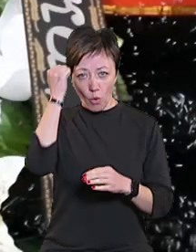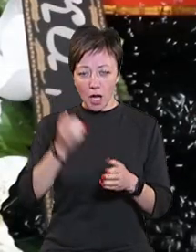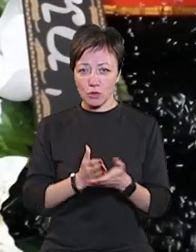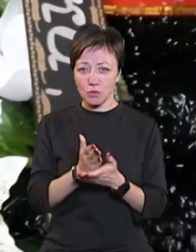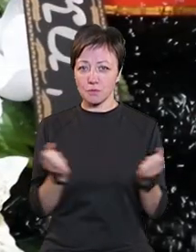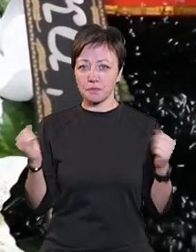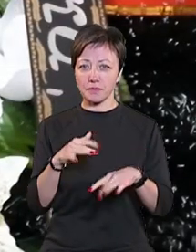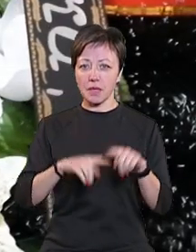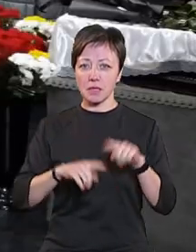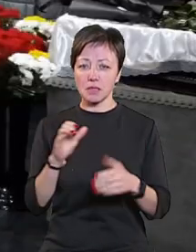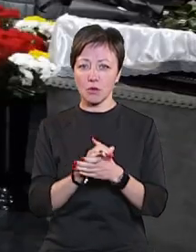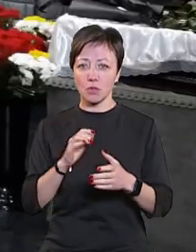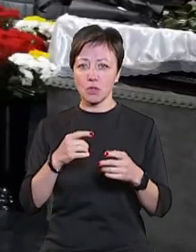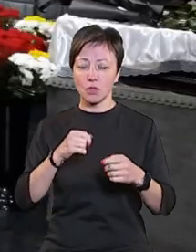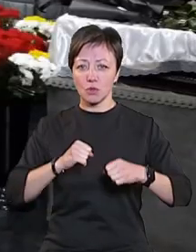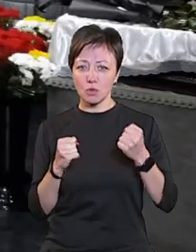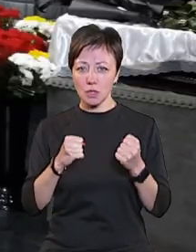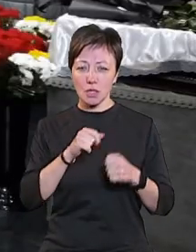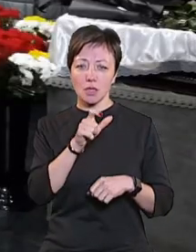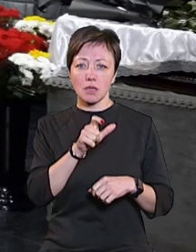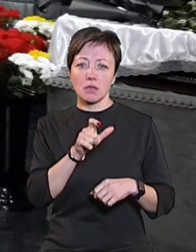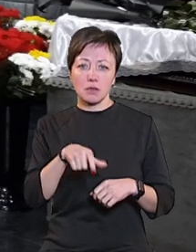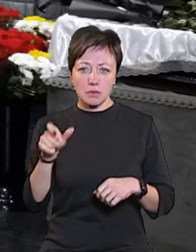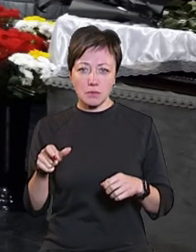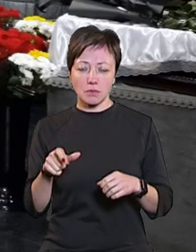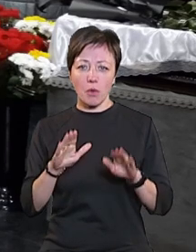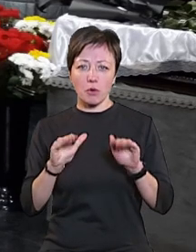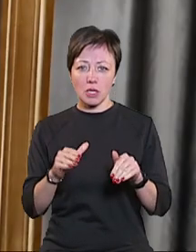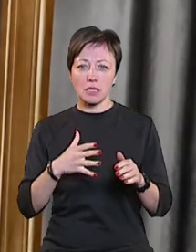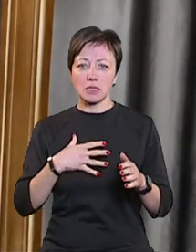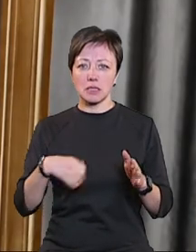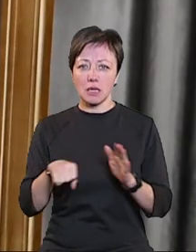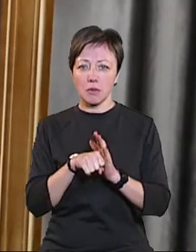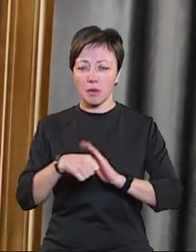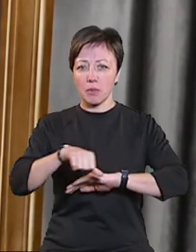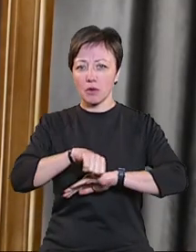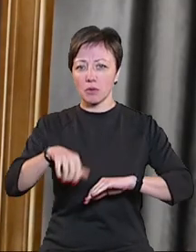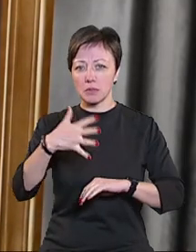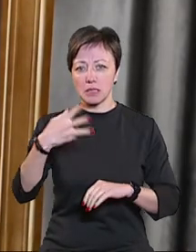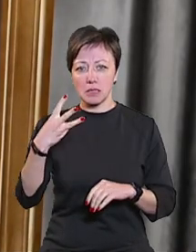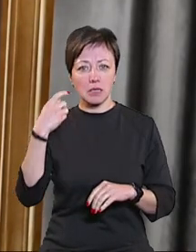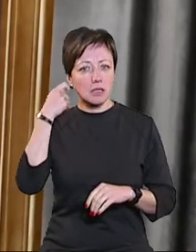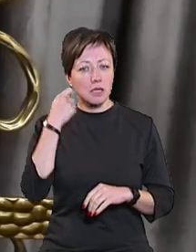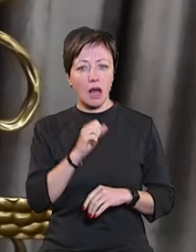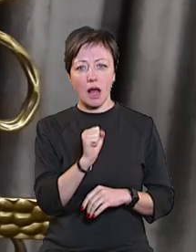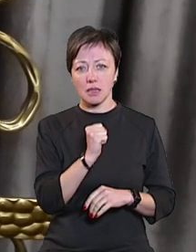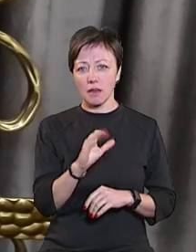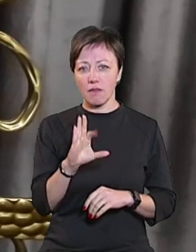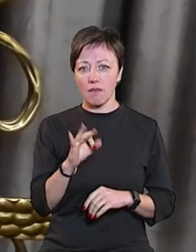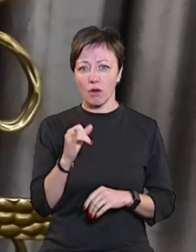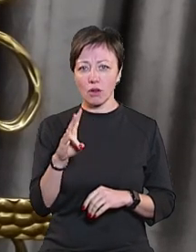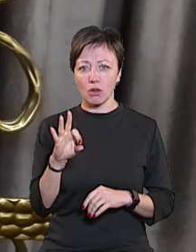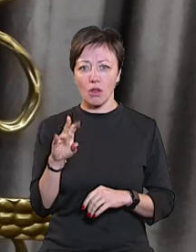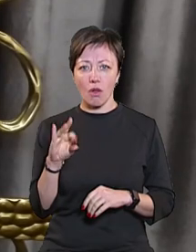рідні, знайомі, друзі та інші містяни, аби попрощатися із загиблим прикордонником – 53-річним Андрієм Войноловичем. Він